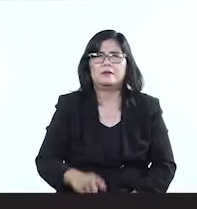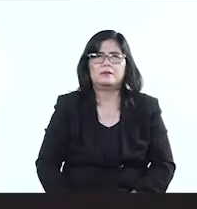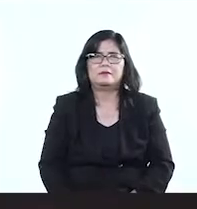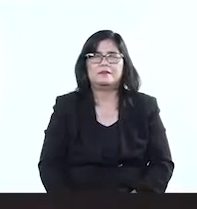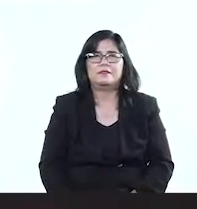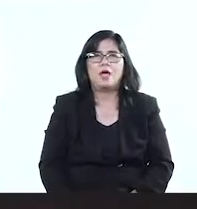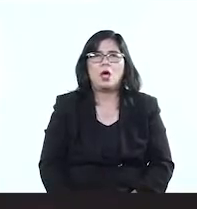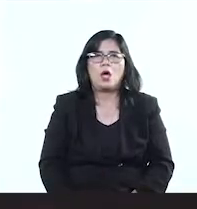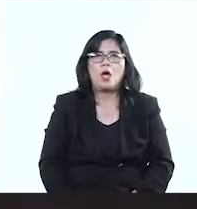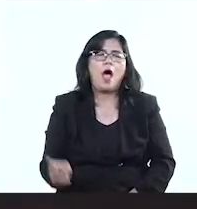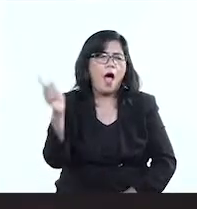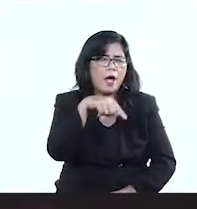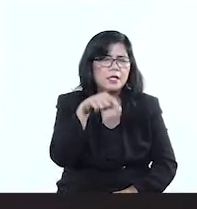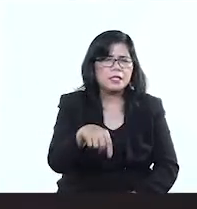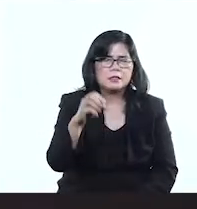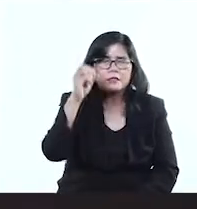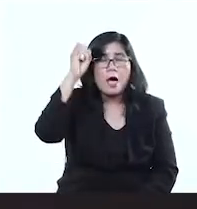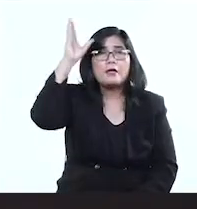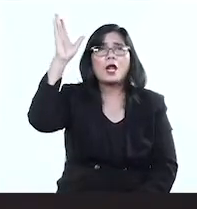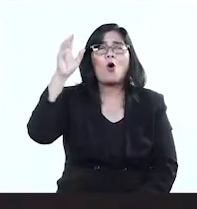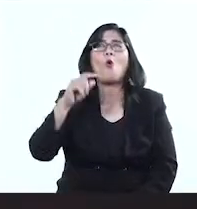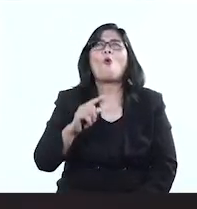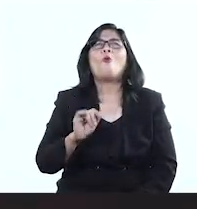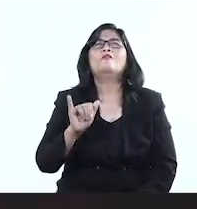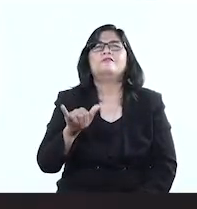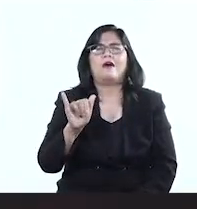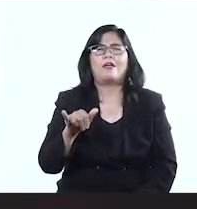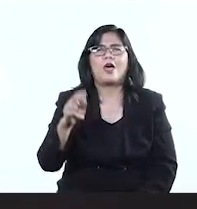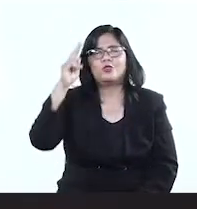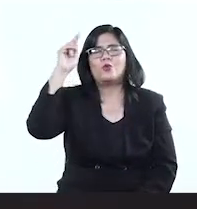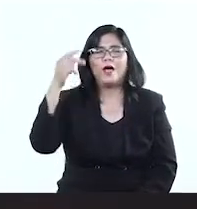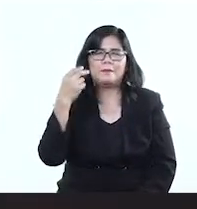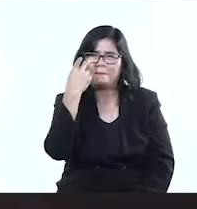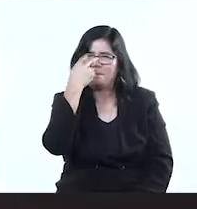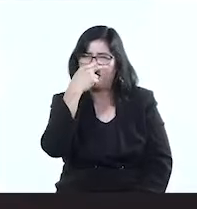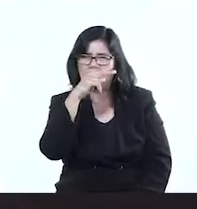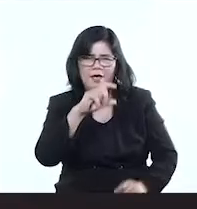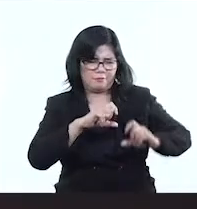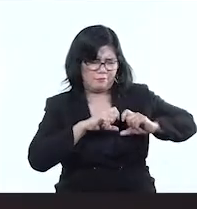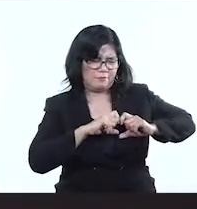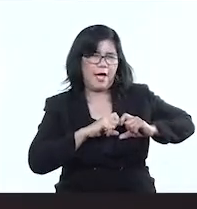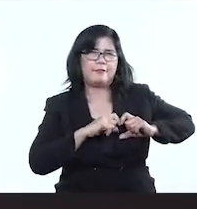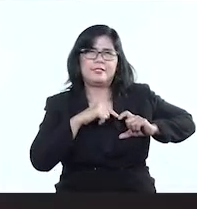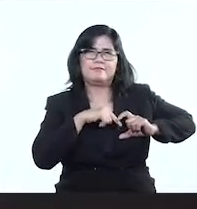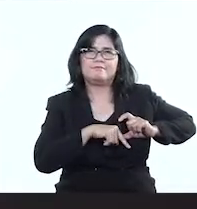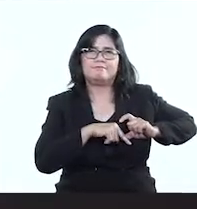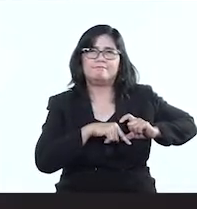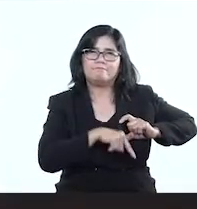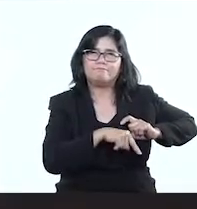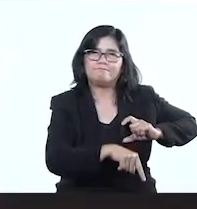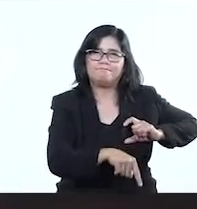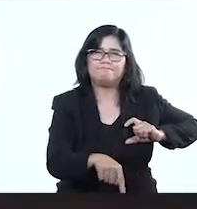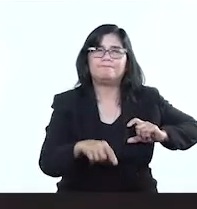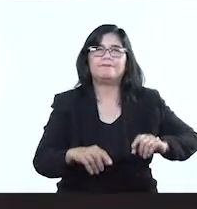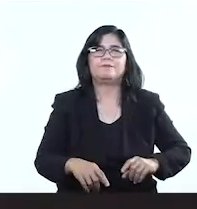tapi ketika hari ini kita menyadari iya Hai keroncong lihat hati Hai coba lihat